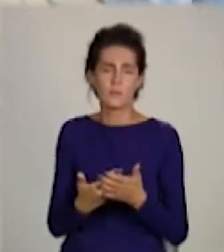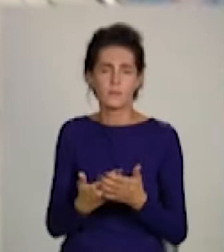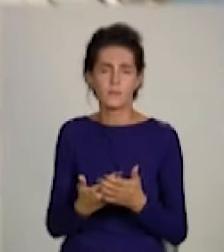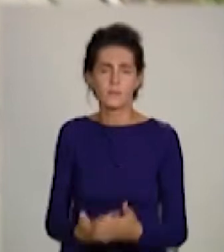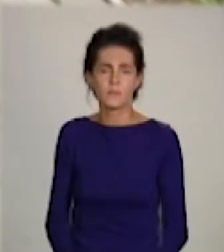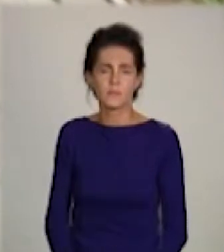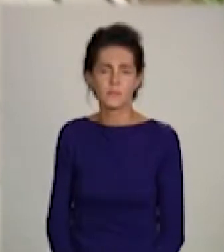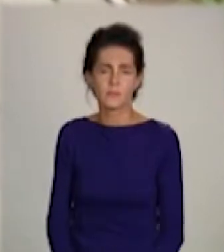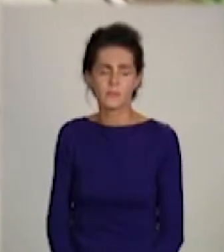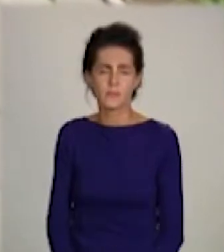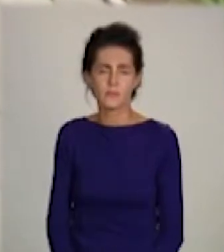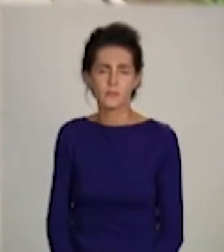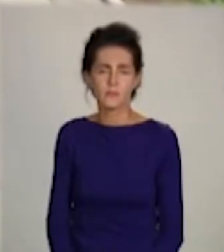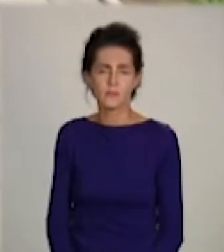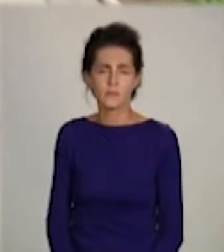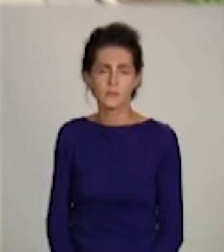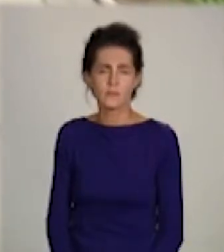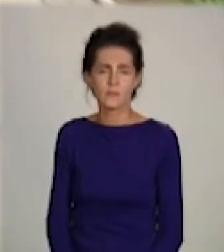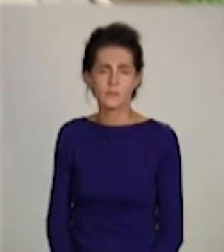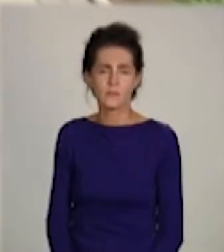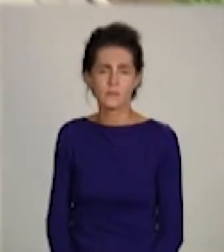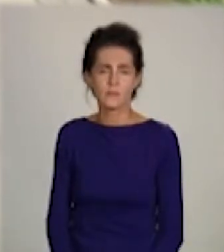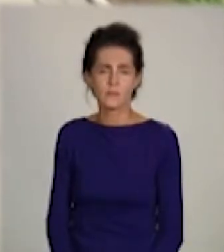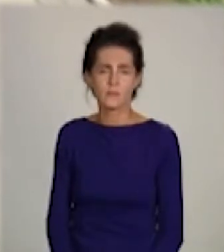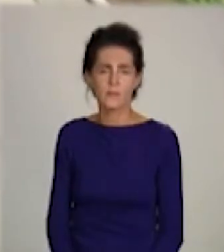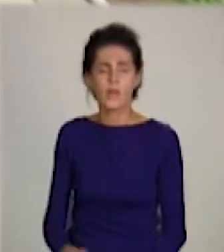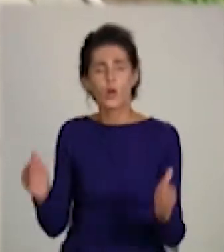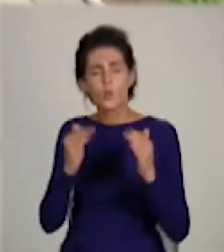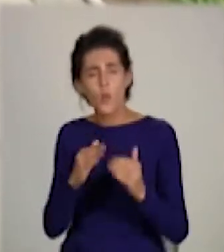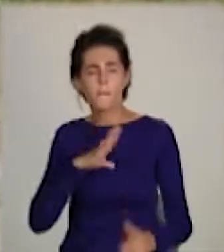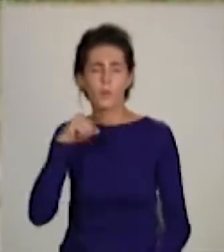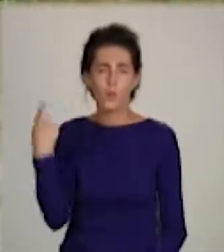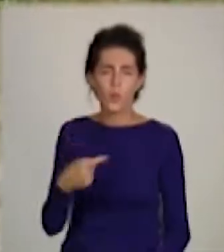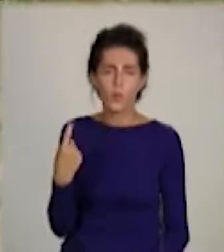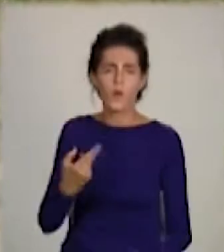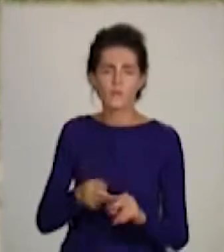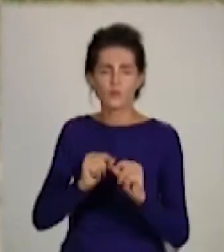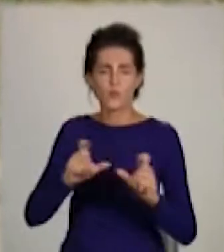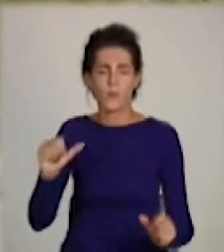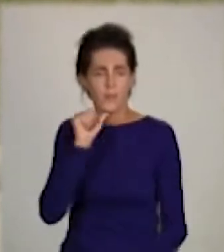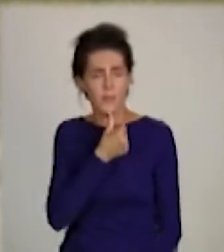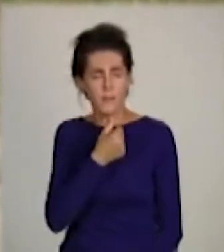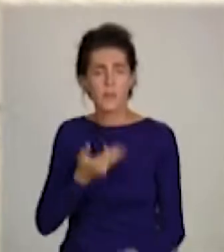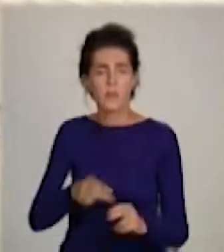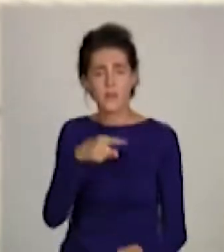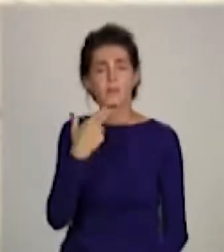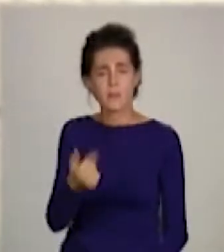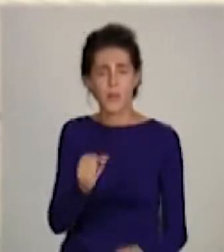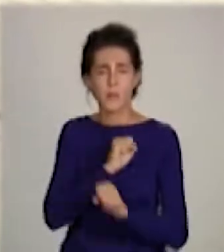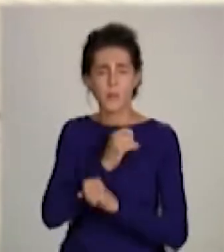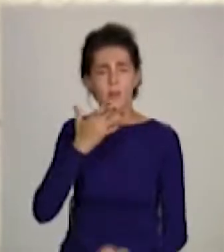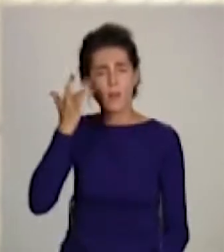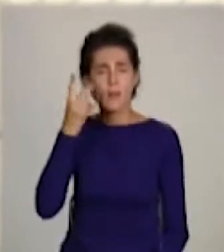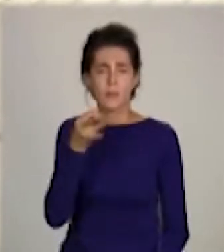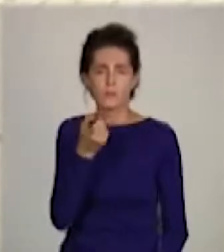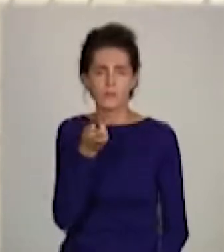то потім, ну, додому там їздили, гуляли везде. Артем хоч і гарно відпочив влітку, вже